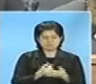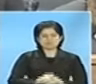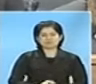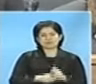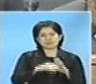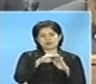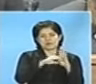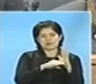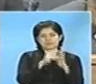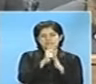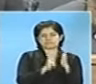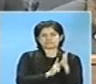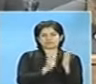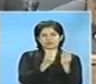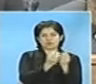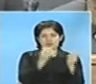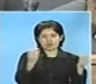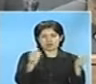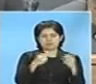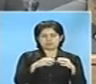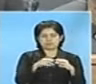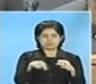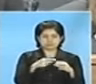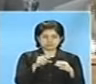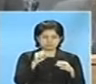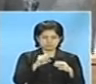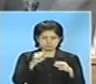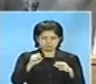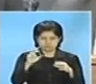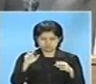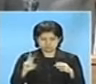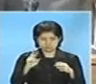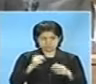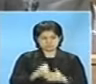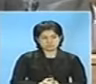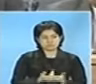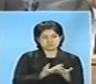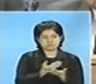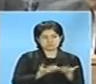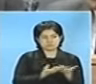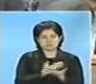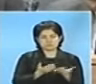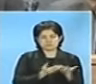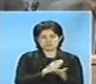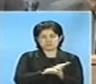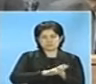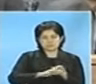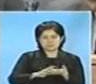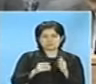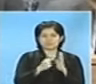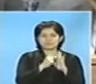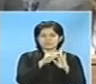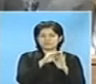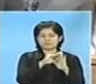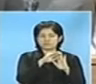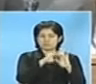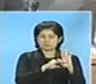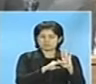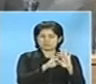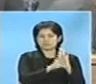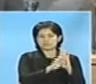างรัฐธรรมนูญที่สสลเมื่อร่างเสร็จแล้วการวินิจฉัยว่าร่างฉบับนั้นที่สสลร่าง